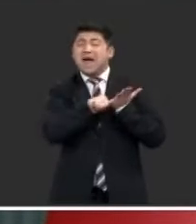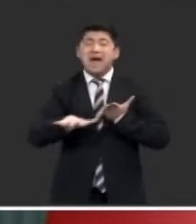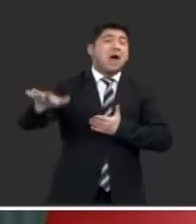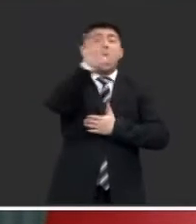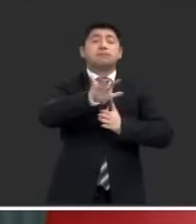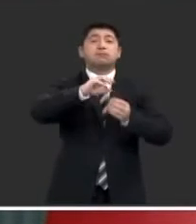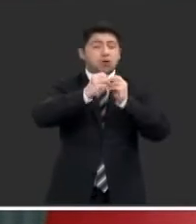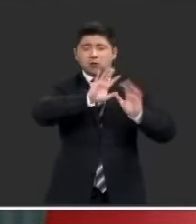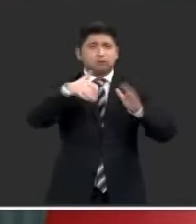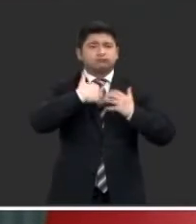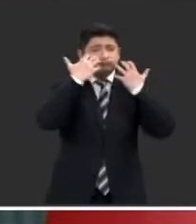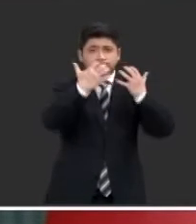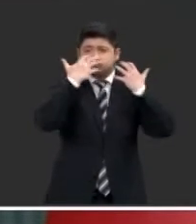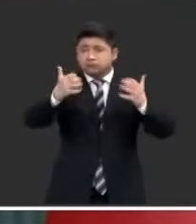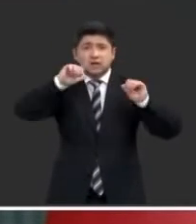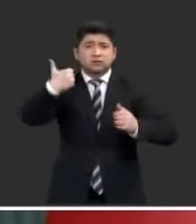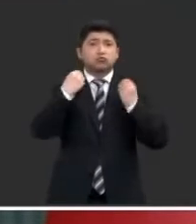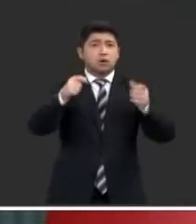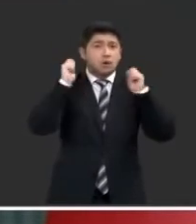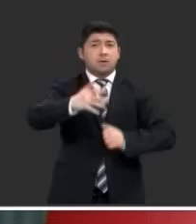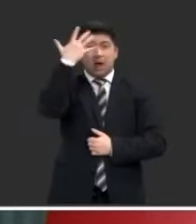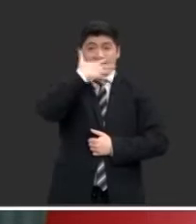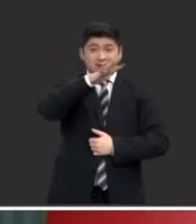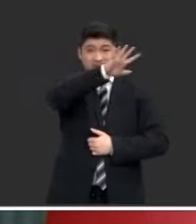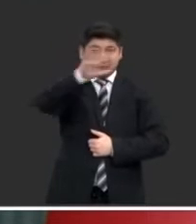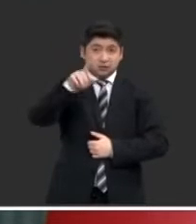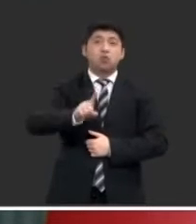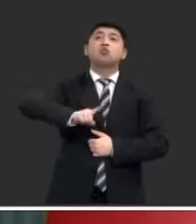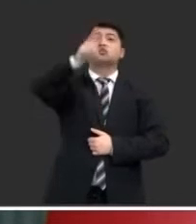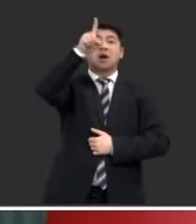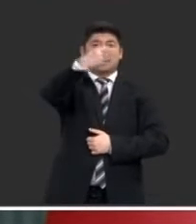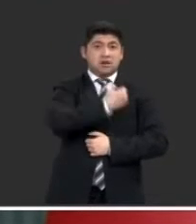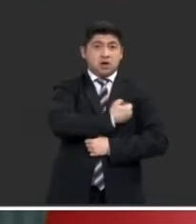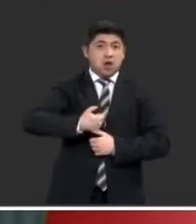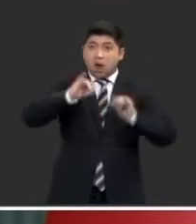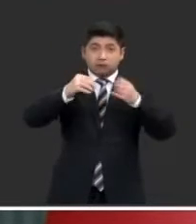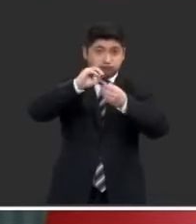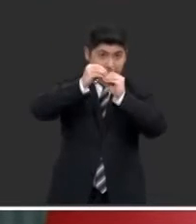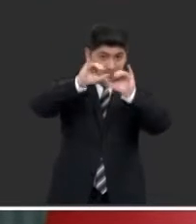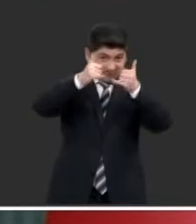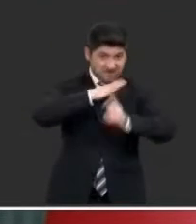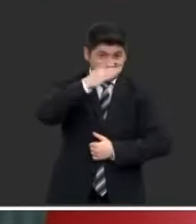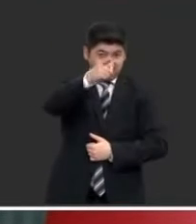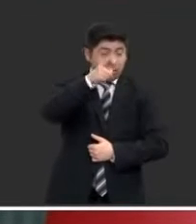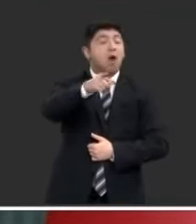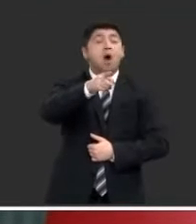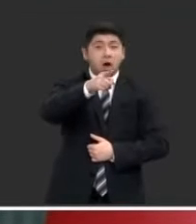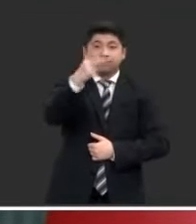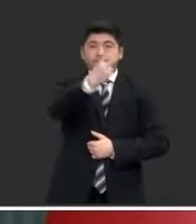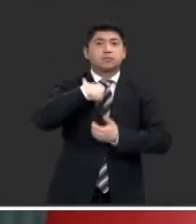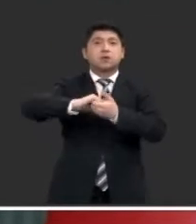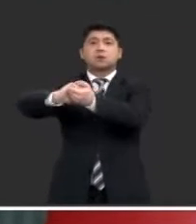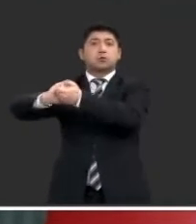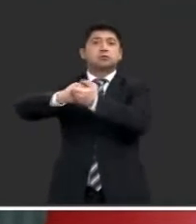her hadisede gösterdik Karadeniz'in kuzeyindeki krizde de her ikisini de dost olarak